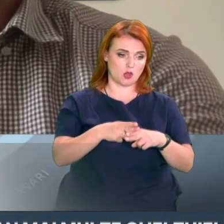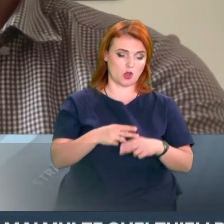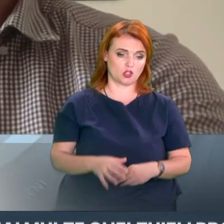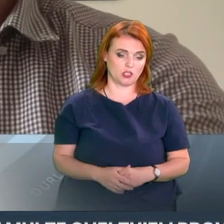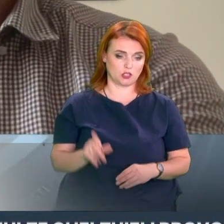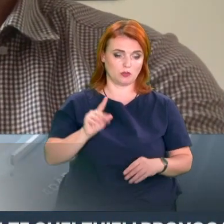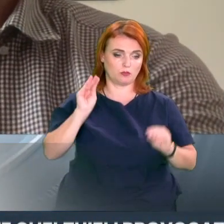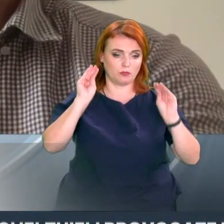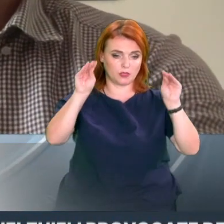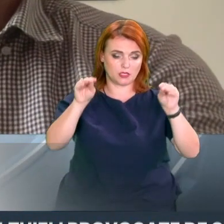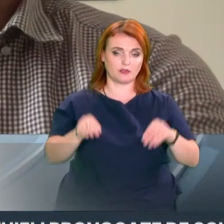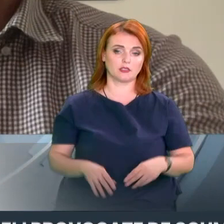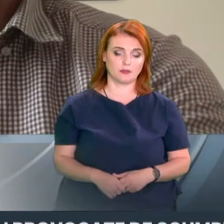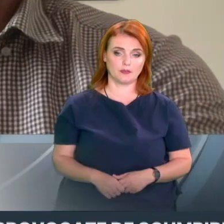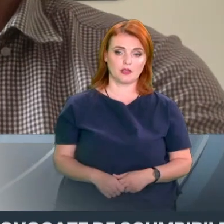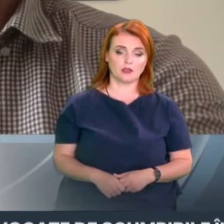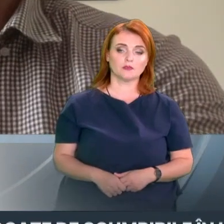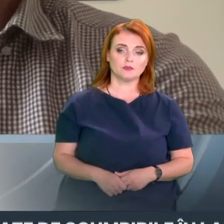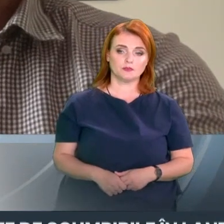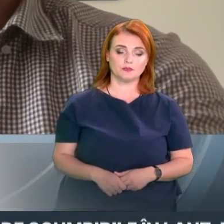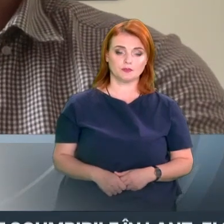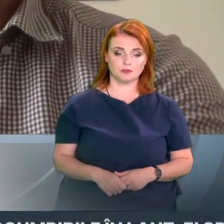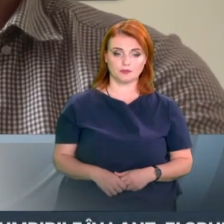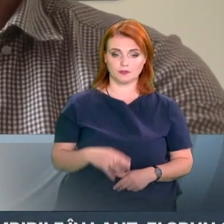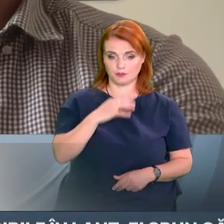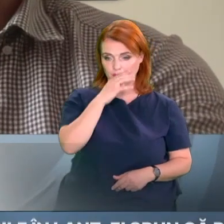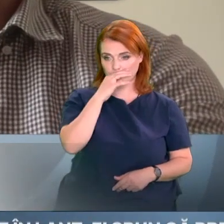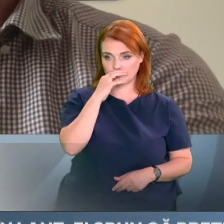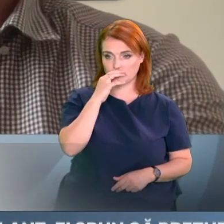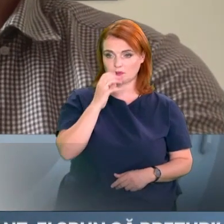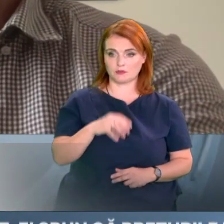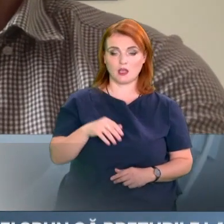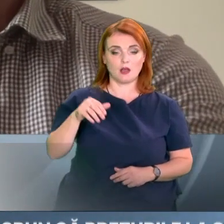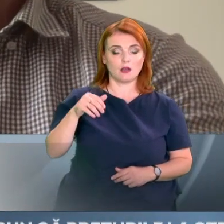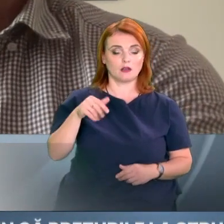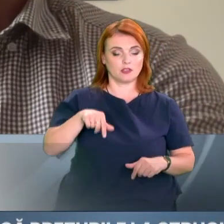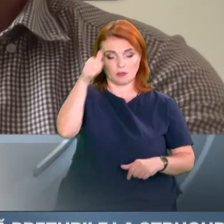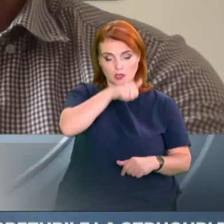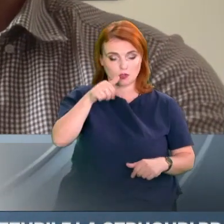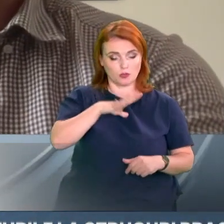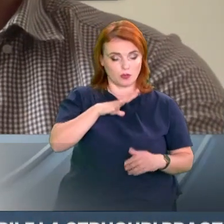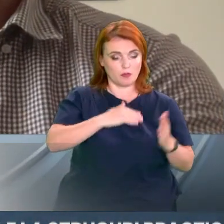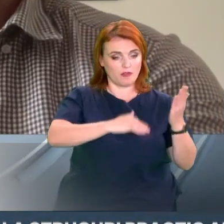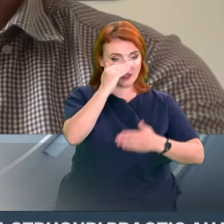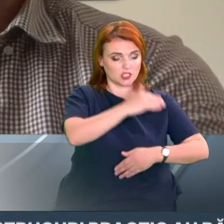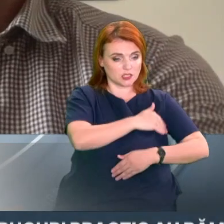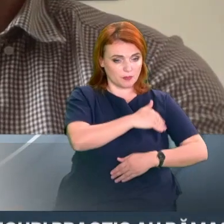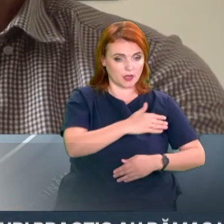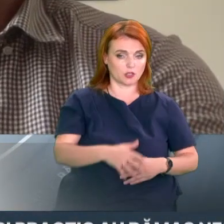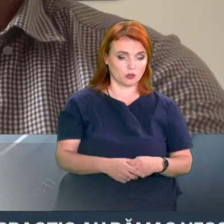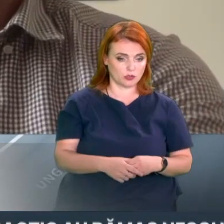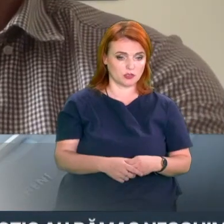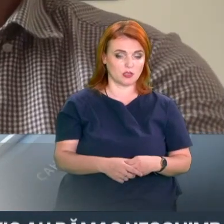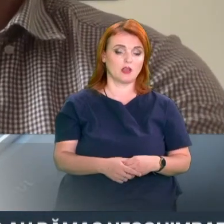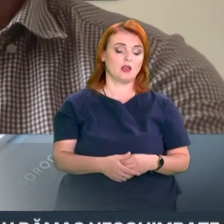ale anului curent, când am avut o cantitate de o sumă de temperaturi foarte înaltă, a fost posibil să avem struguri de